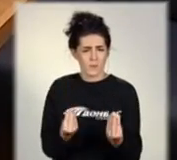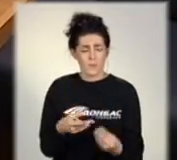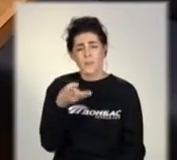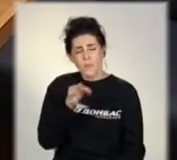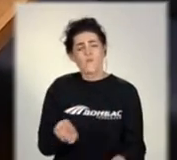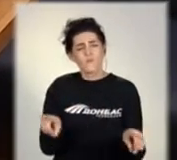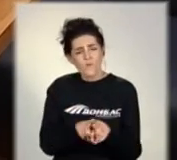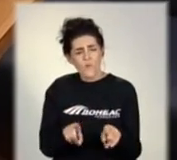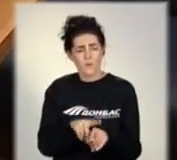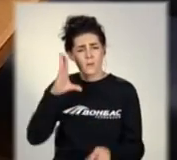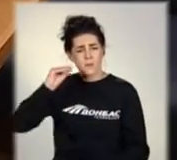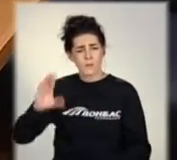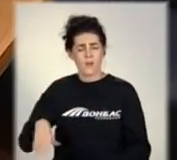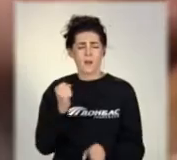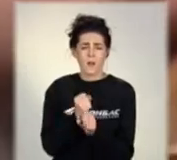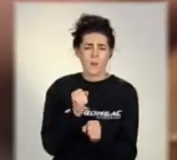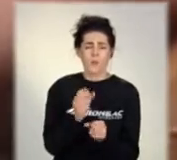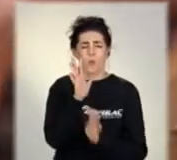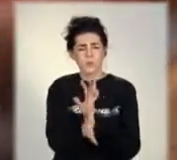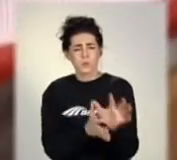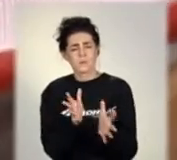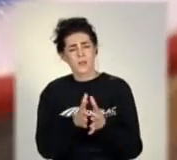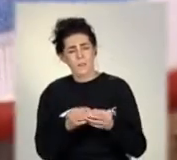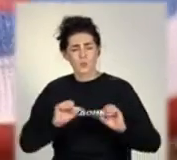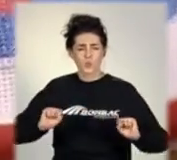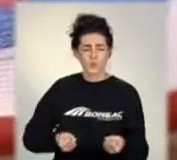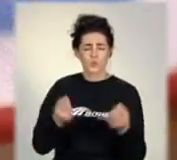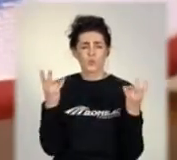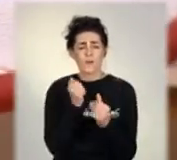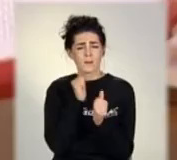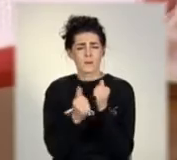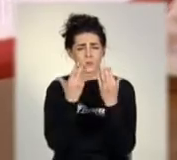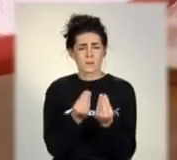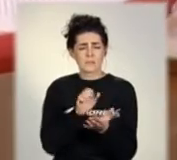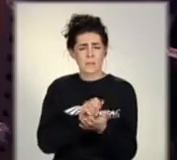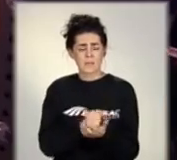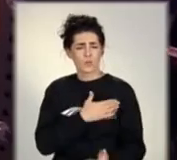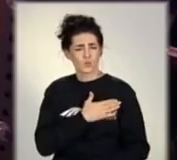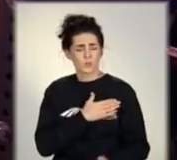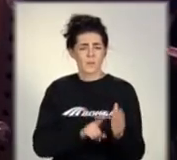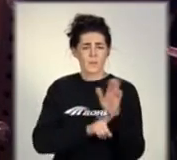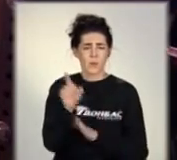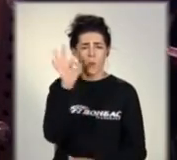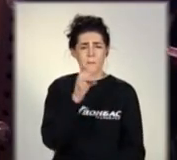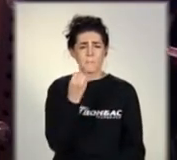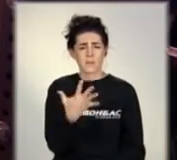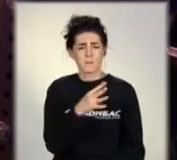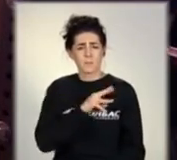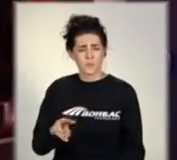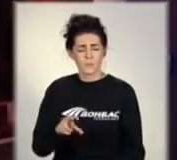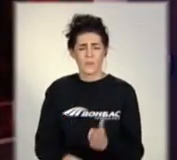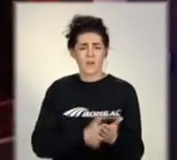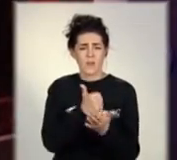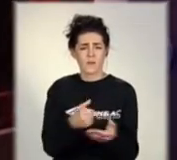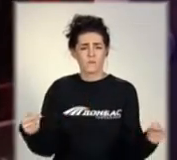Попри роботу, піклування про родину та друзів, важливо мати щоденне заняття для душі. Рекомендую почати з 15 хвилин. Головне